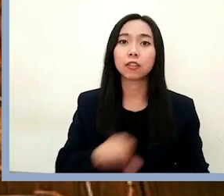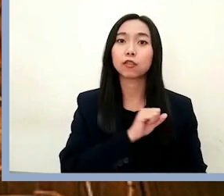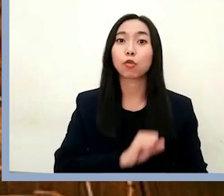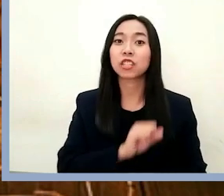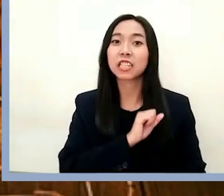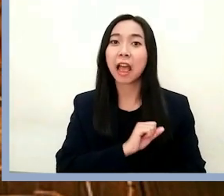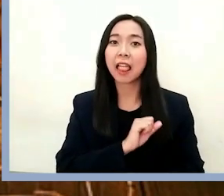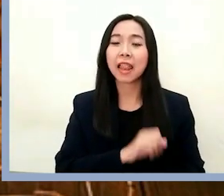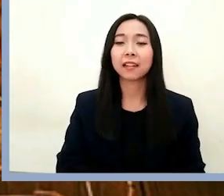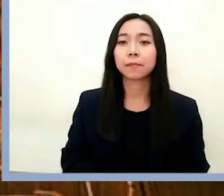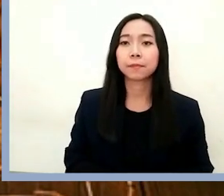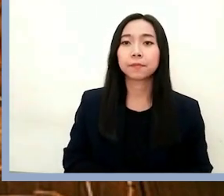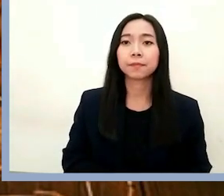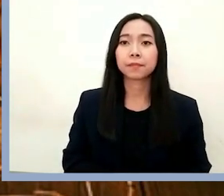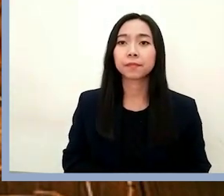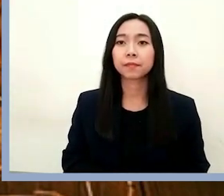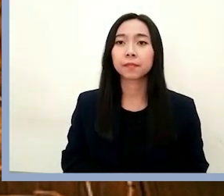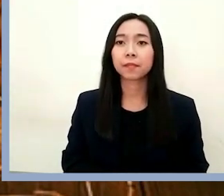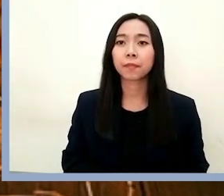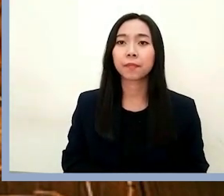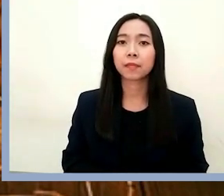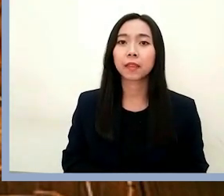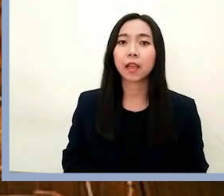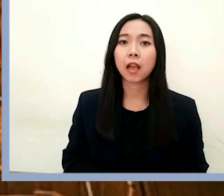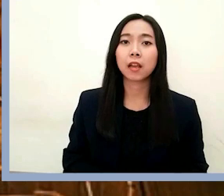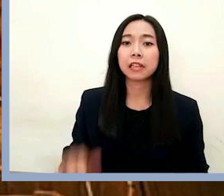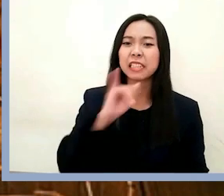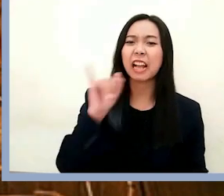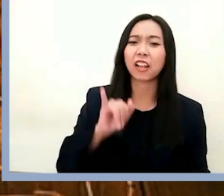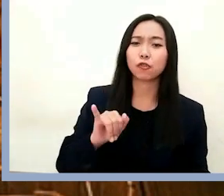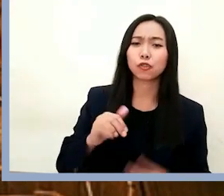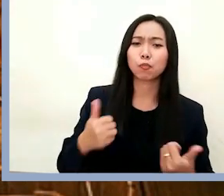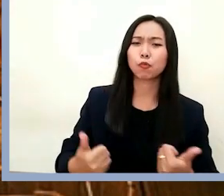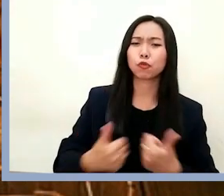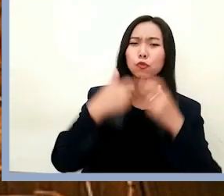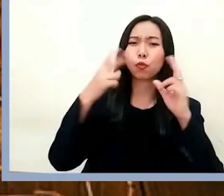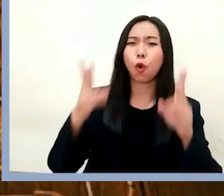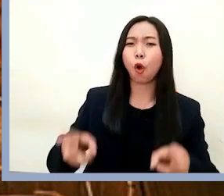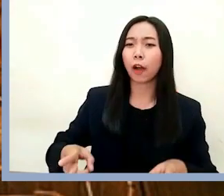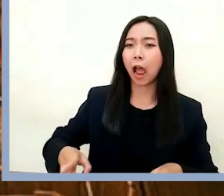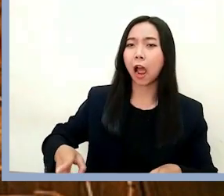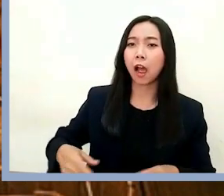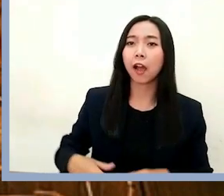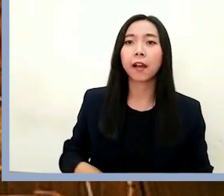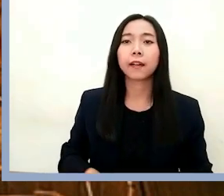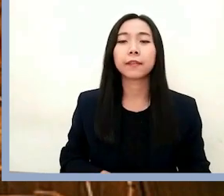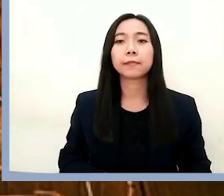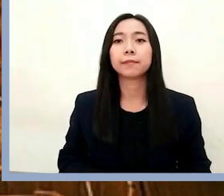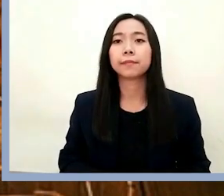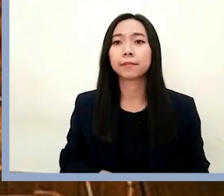saudara-saudara saking adalah musuh orang banyak itu Bukankah